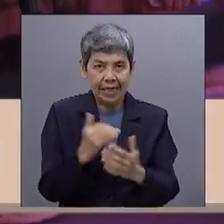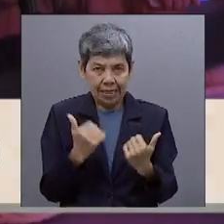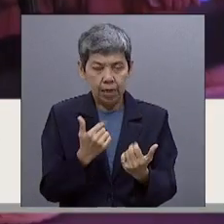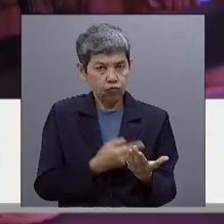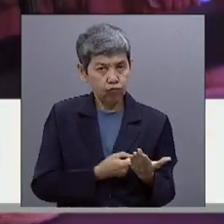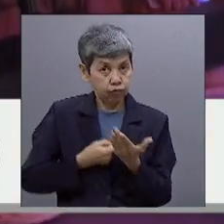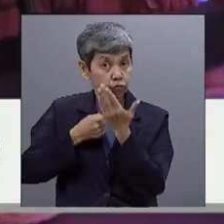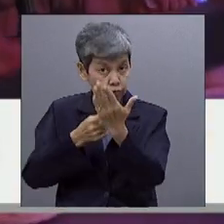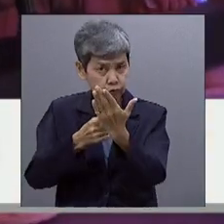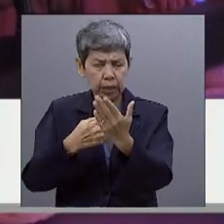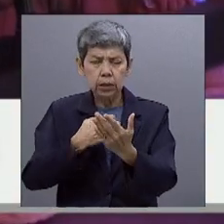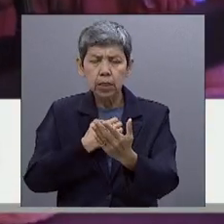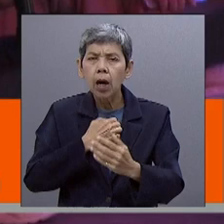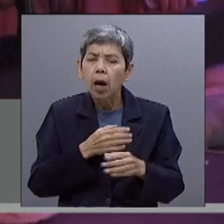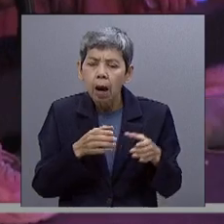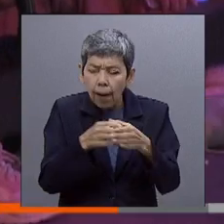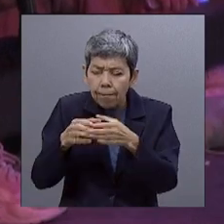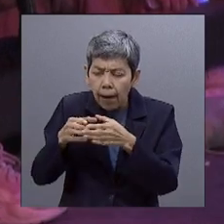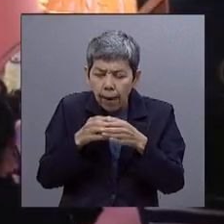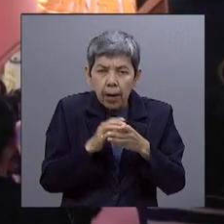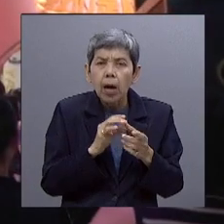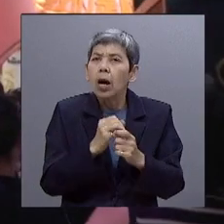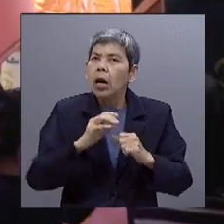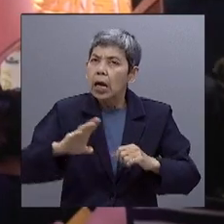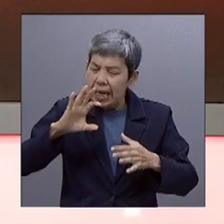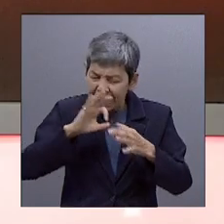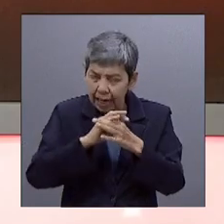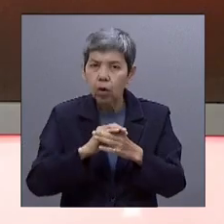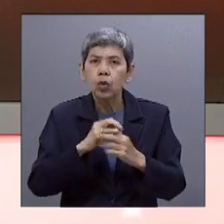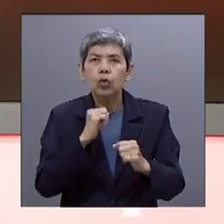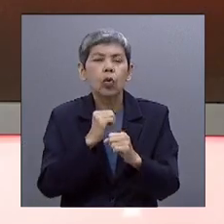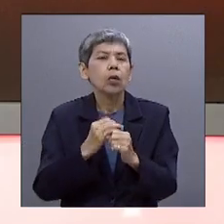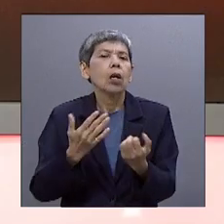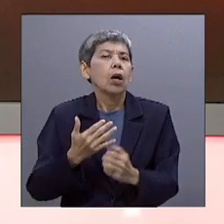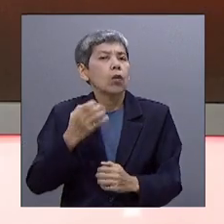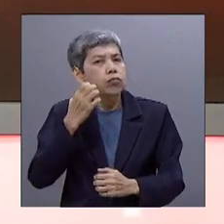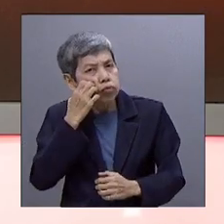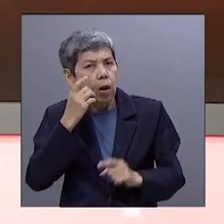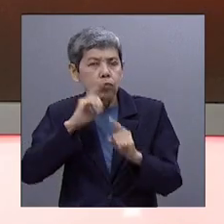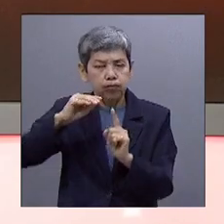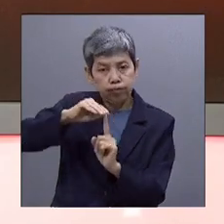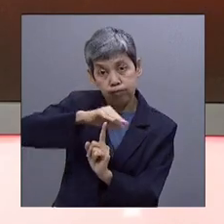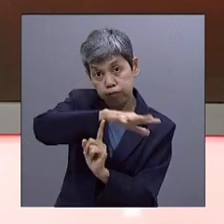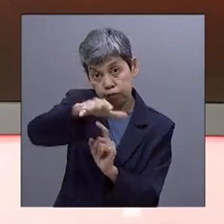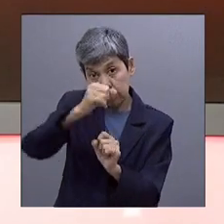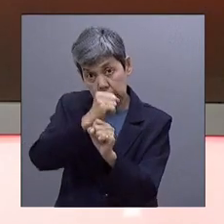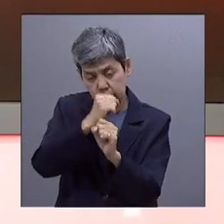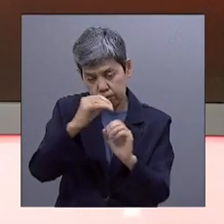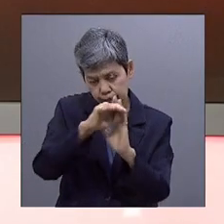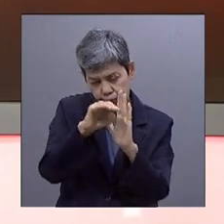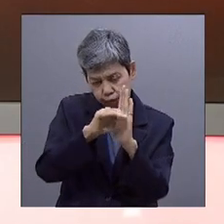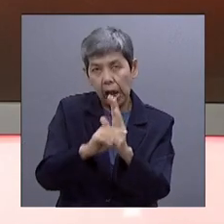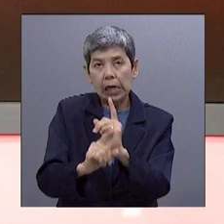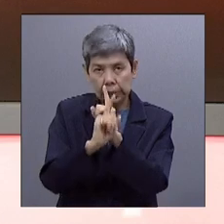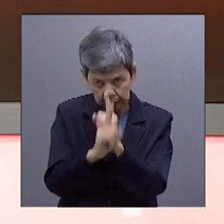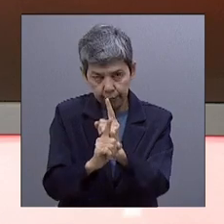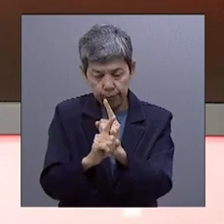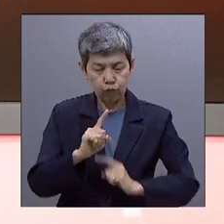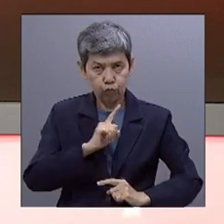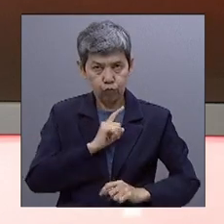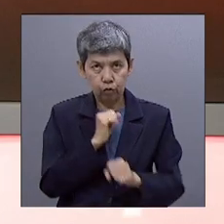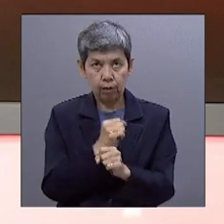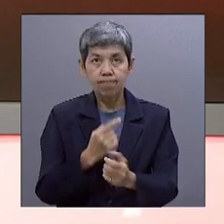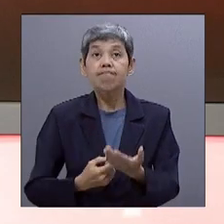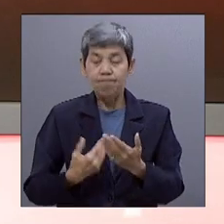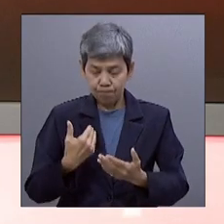ทางนะคะเพื่อให้ทุกภาคส่วนที่เกี่ยวข้องกับธุรกิจโทรคมนาคมนั้นได้วางมาตรการและปฏิบัติตามแนวทางนี้ค่ะข้อ